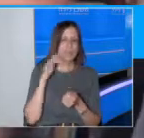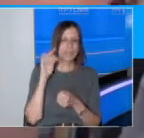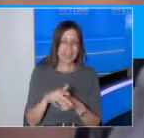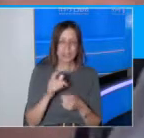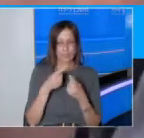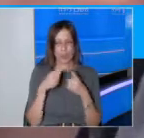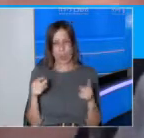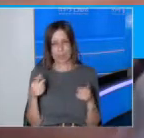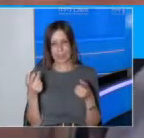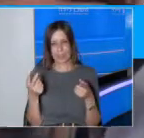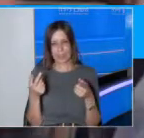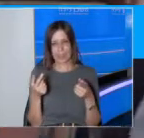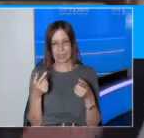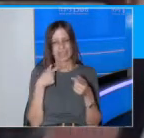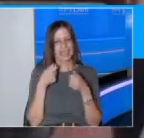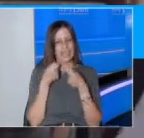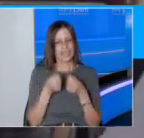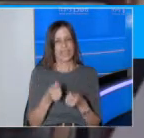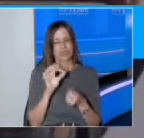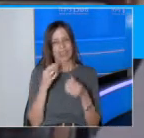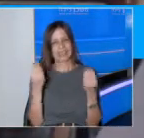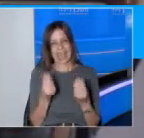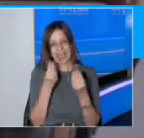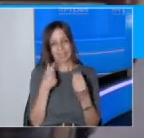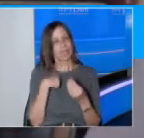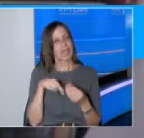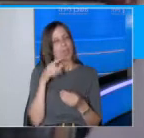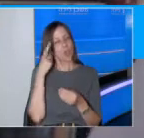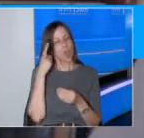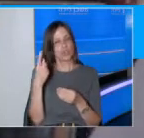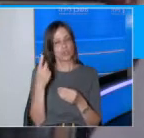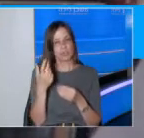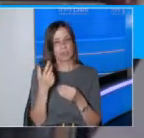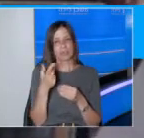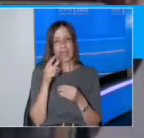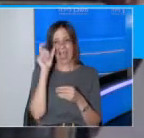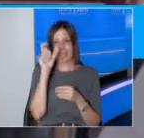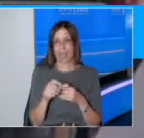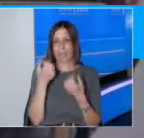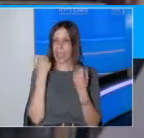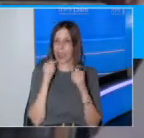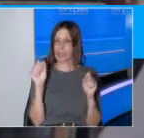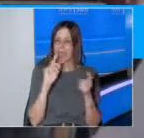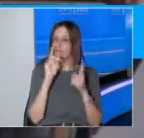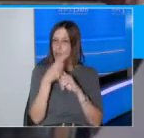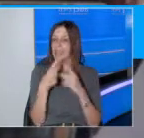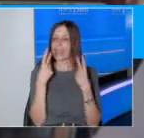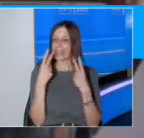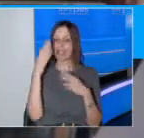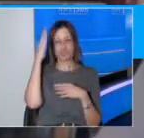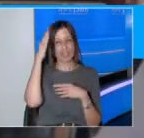מיני כפייה של תכנים או משהו כזה, אנחנו חושבים שאדם חילוני להפך, כדאי שהוא יכיר